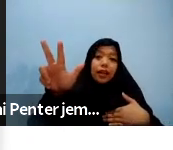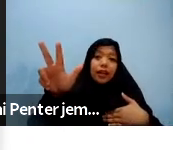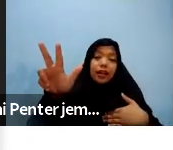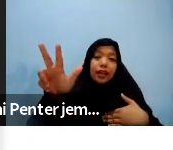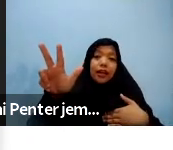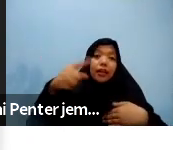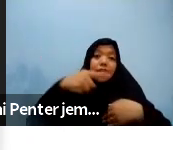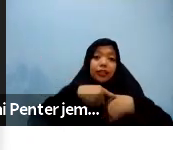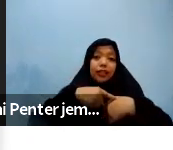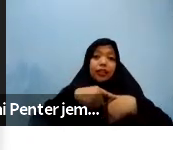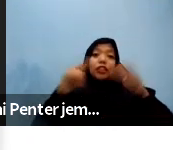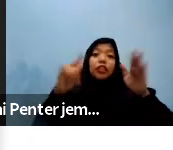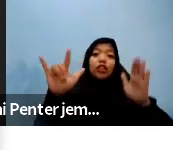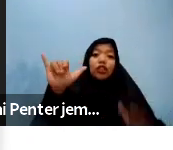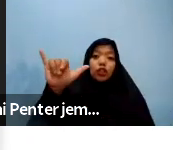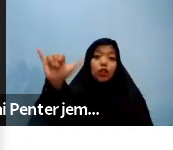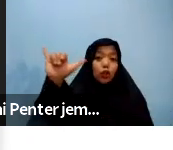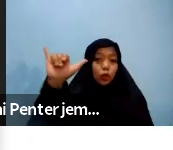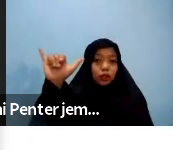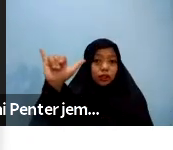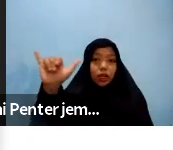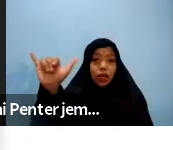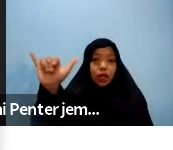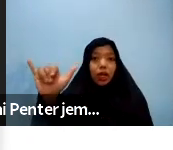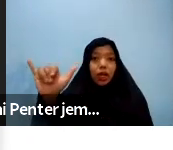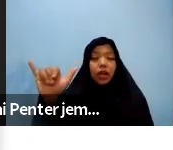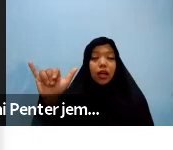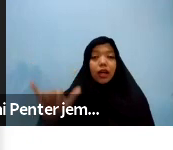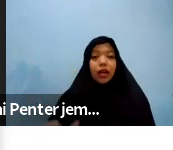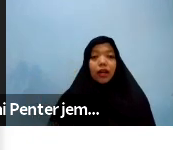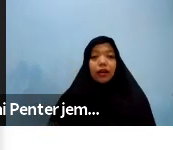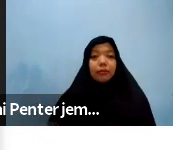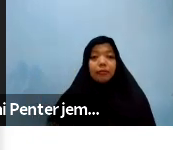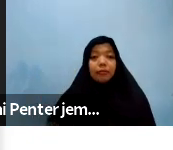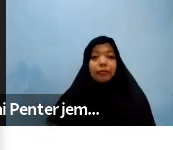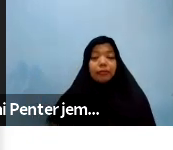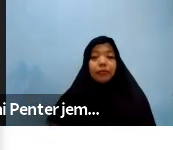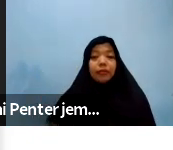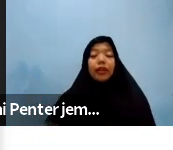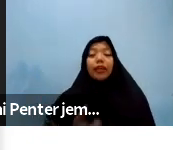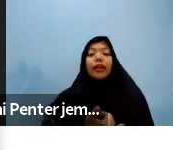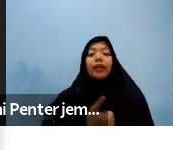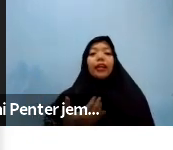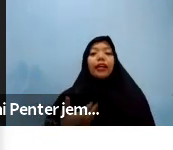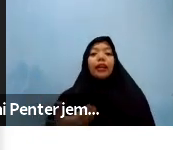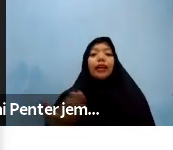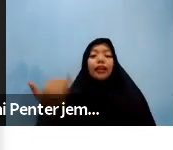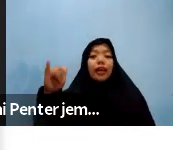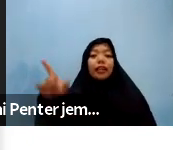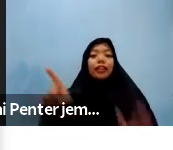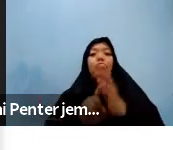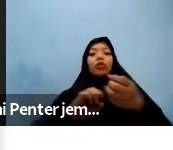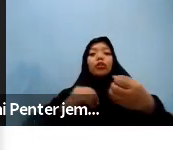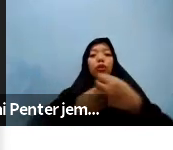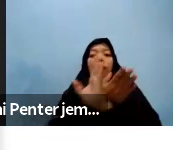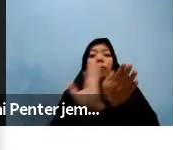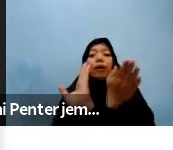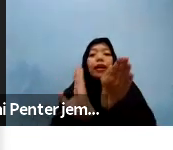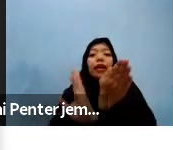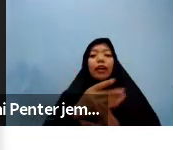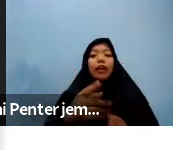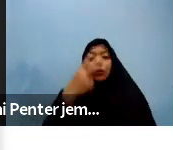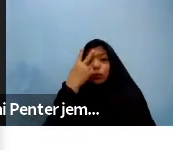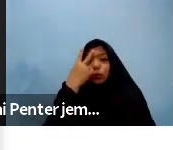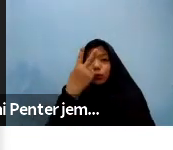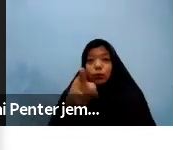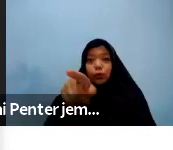karena kami berada di Jogja ini terkait dengan audio radio lalu yang di Surabaya itu terkait dengan televisi dan yang di